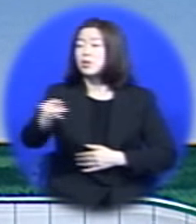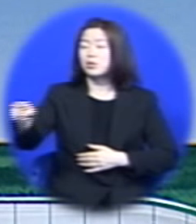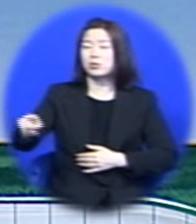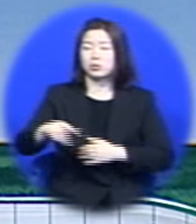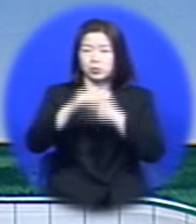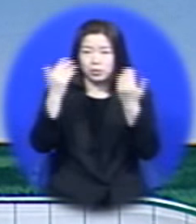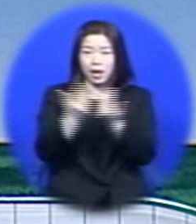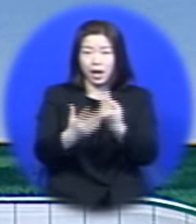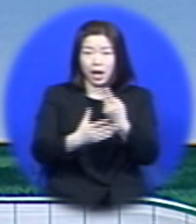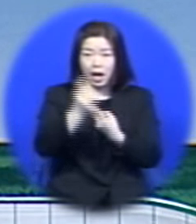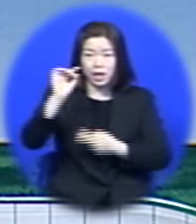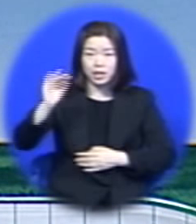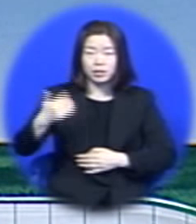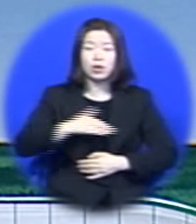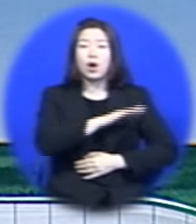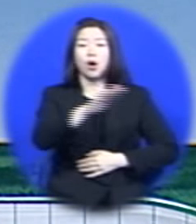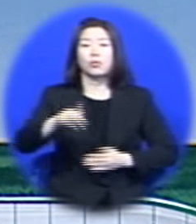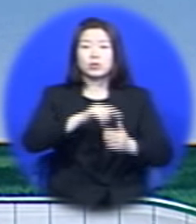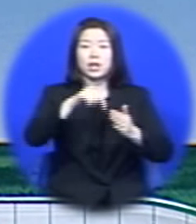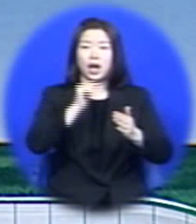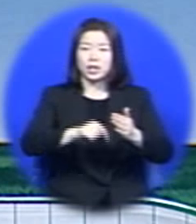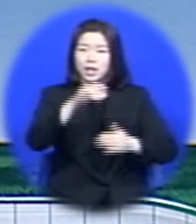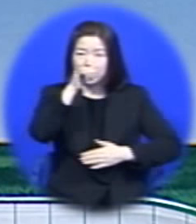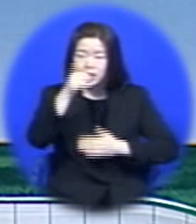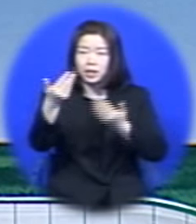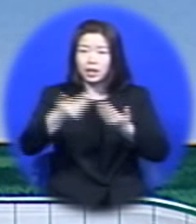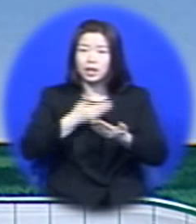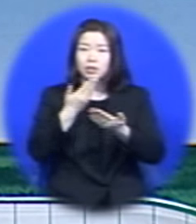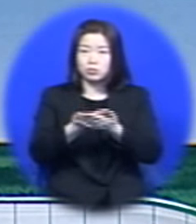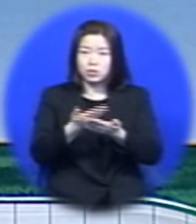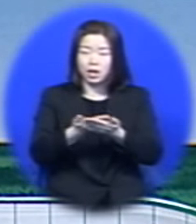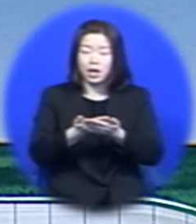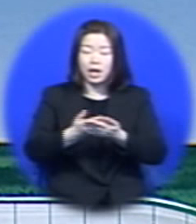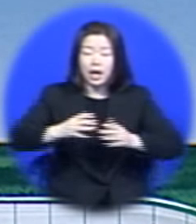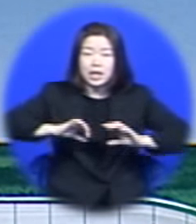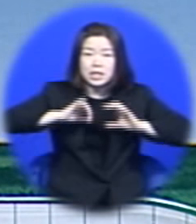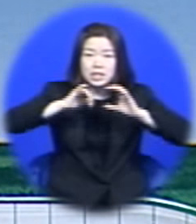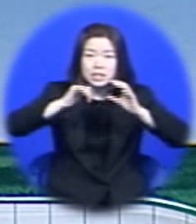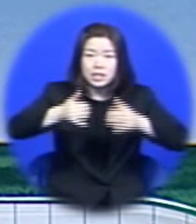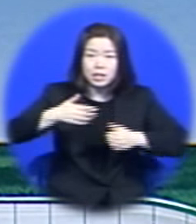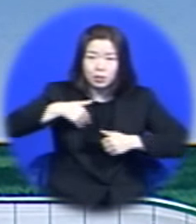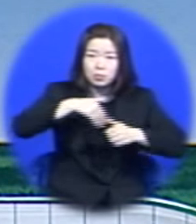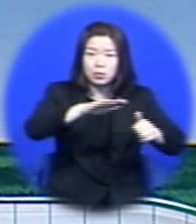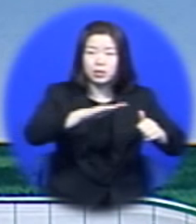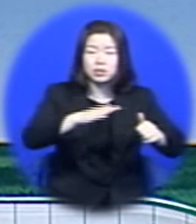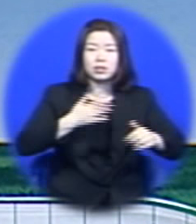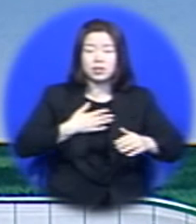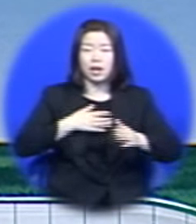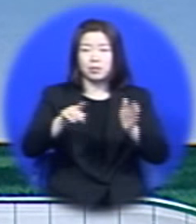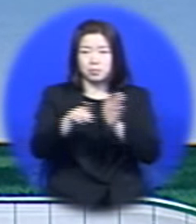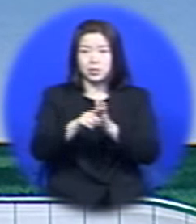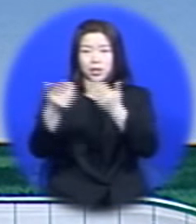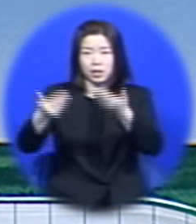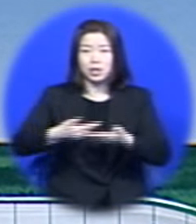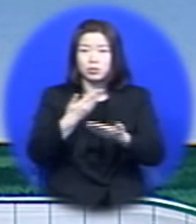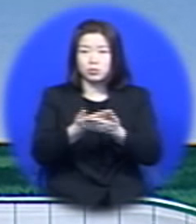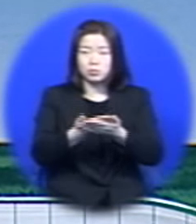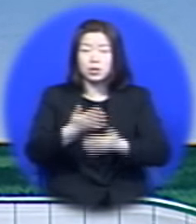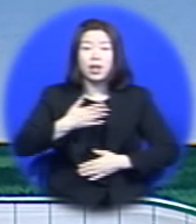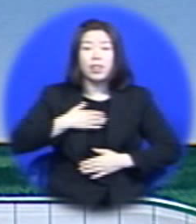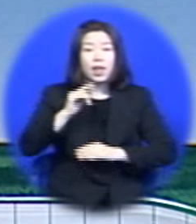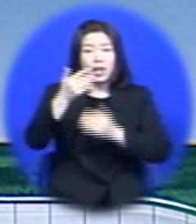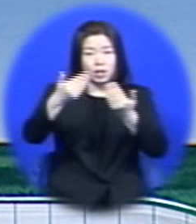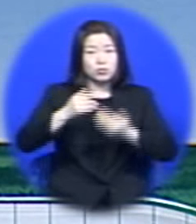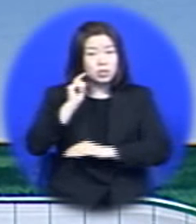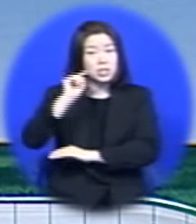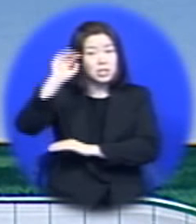하나가 되어 우리 안에 있게 하사 세상으로 아버지께서 나를 보내신 것을 믿게 하옵소서. 내게 주신